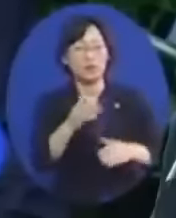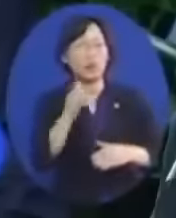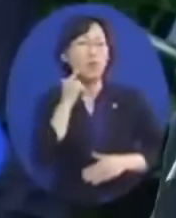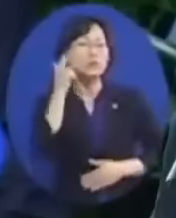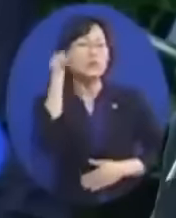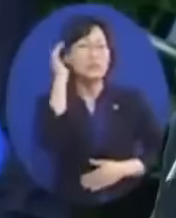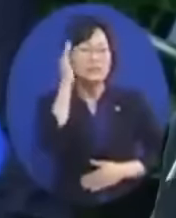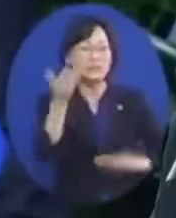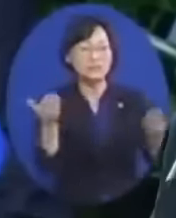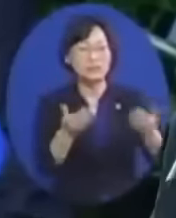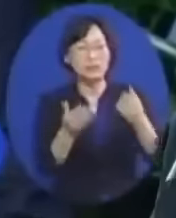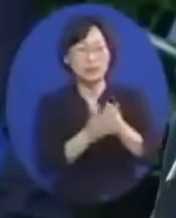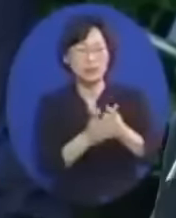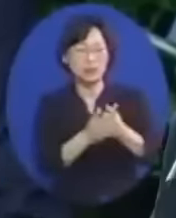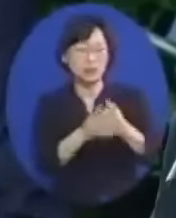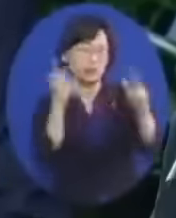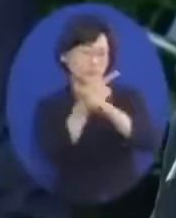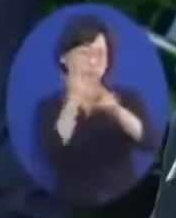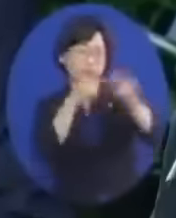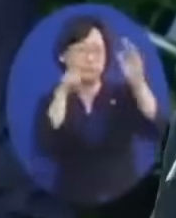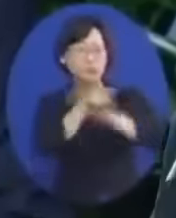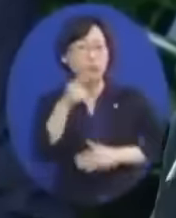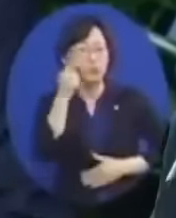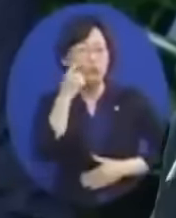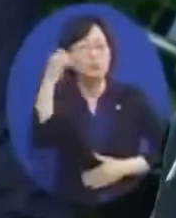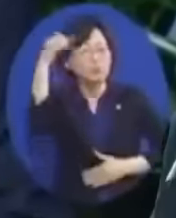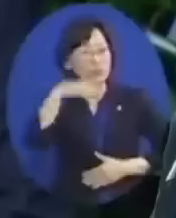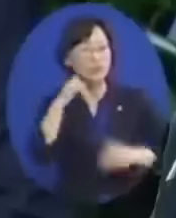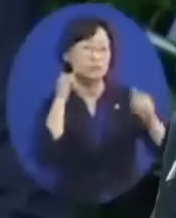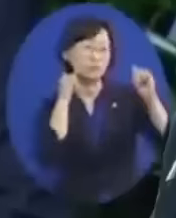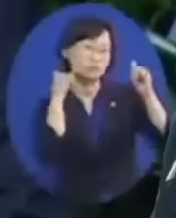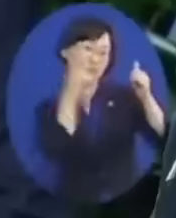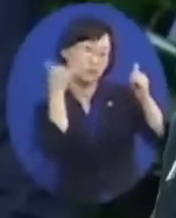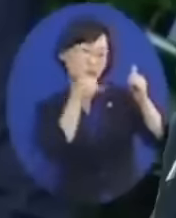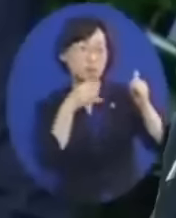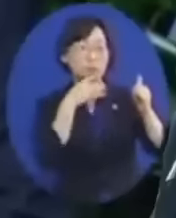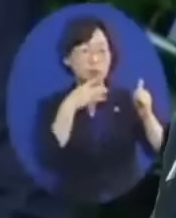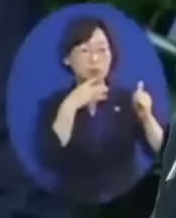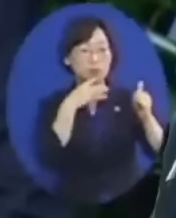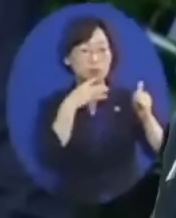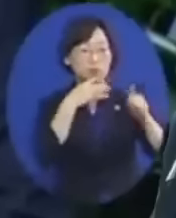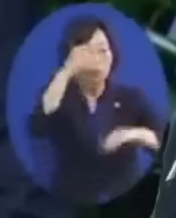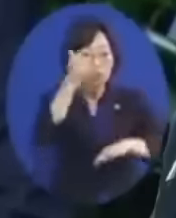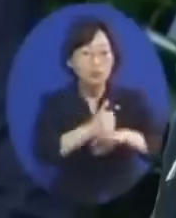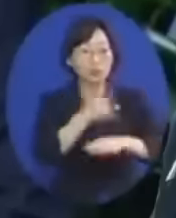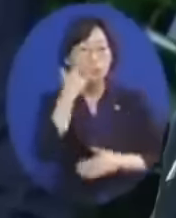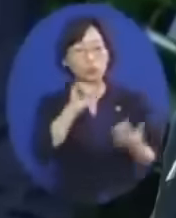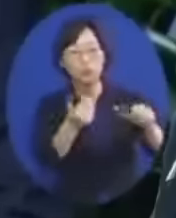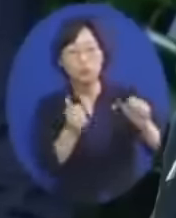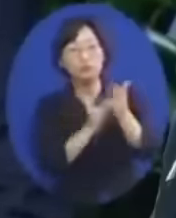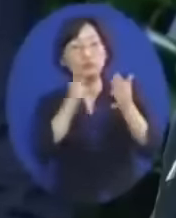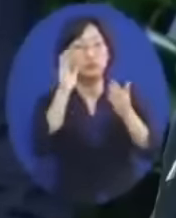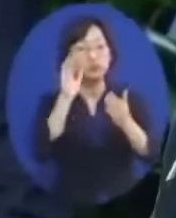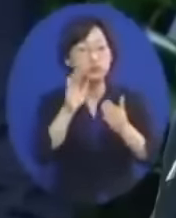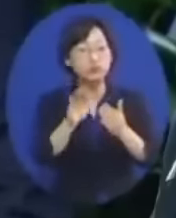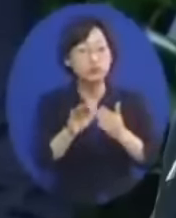바빠서 매주 일 찾아듣지도 못하고 전화나 하고 그렇게 했는데, 부모님이 돌아가시고 난 다음에